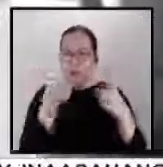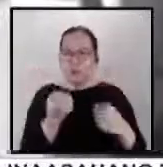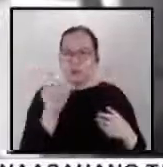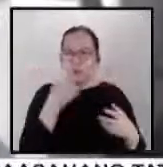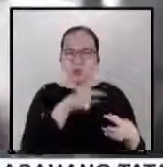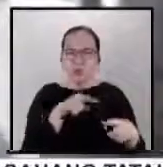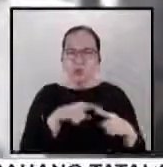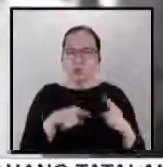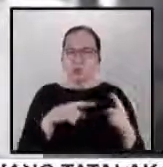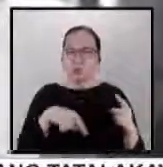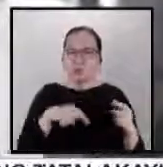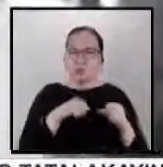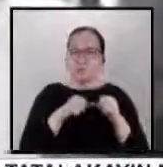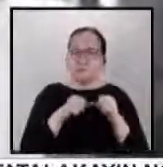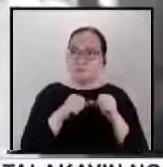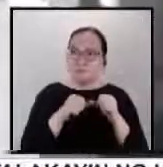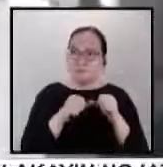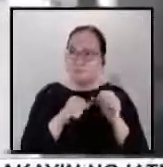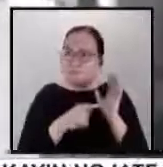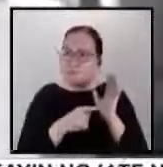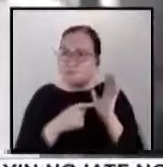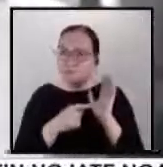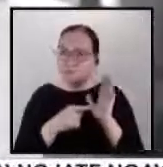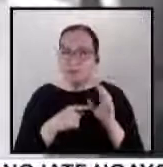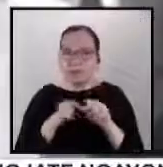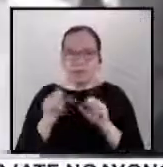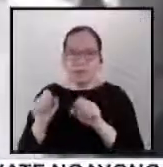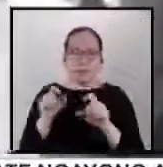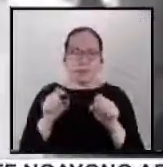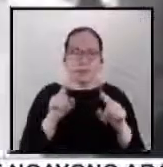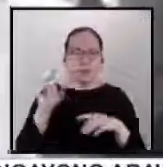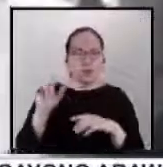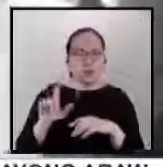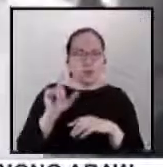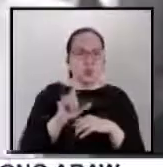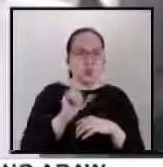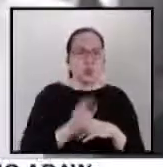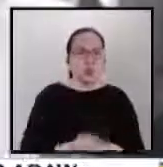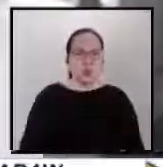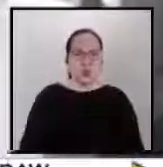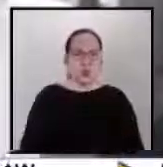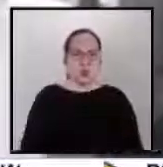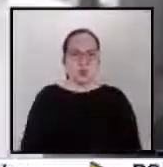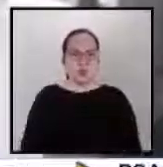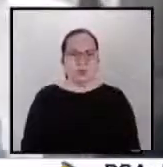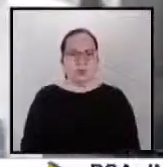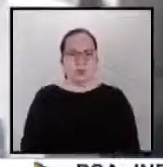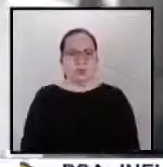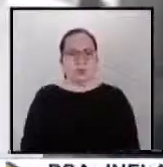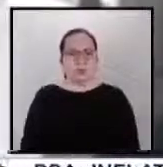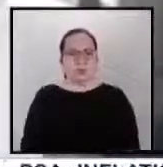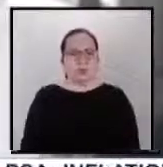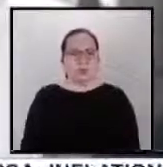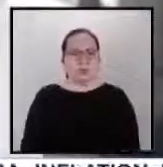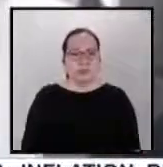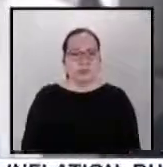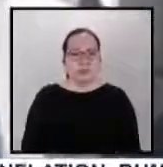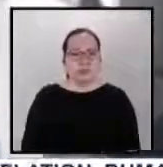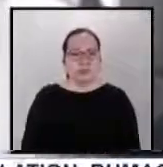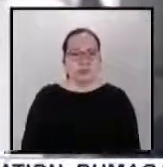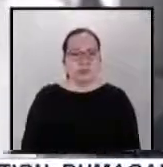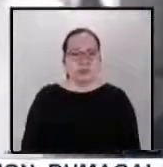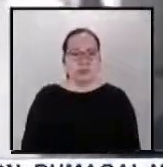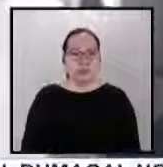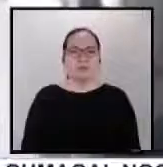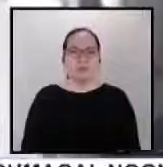ko lang, talagang parang nag-ano na ako dyan. Yun na rin yung mga ginagawa ko para malabanan itong